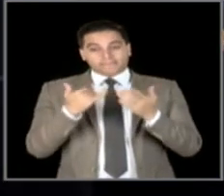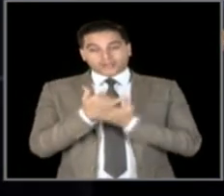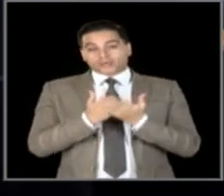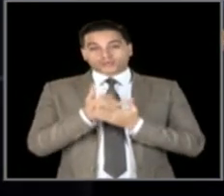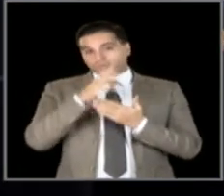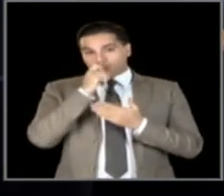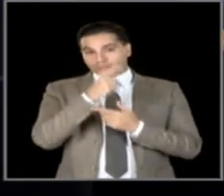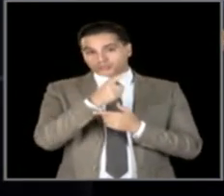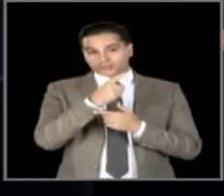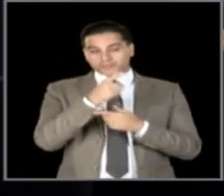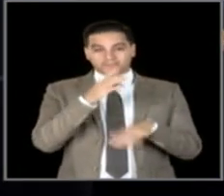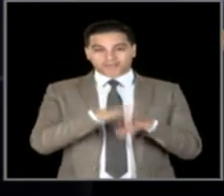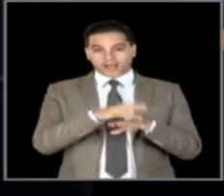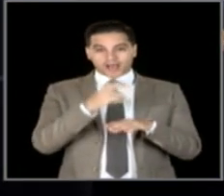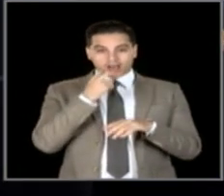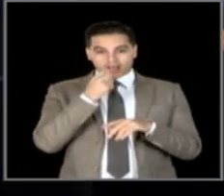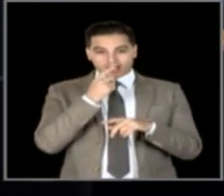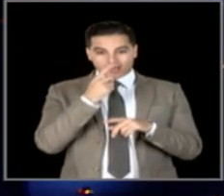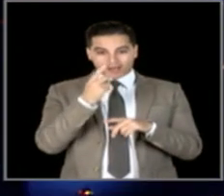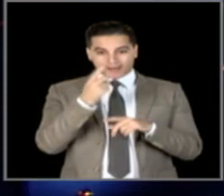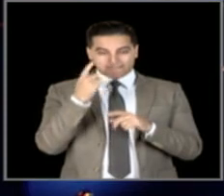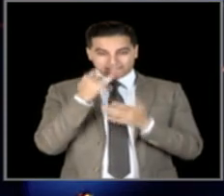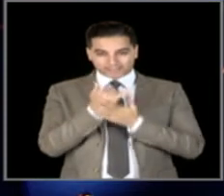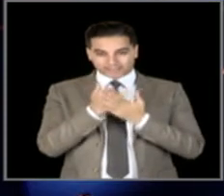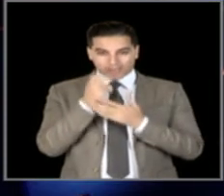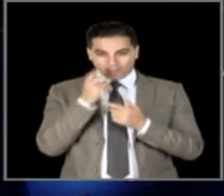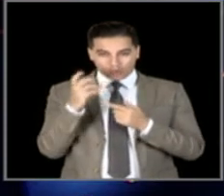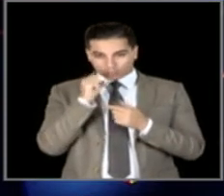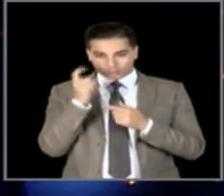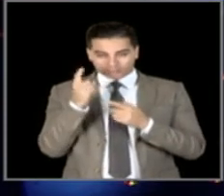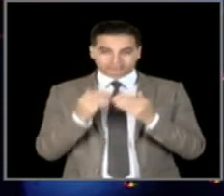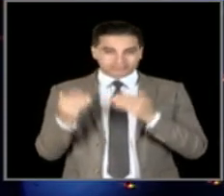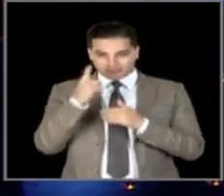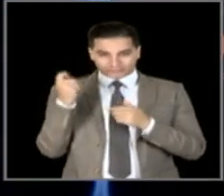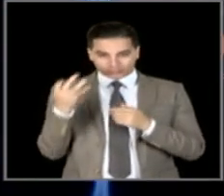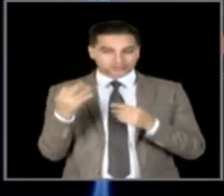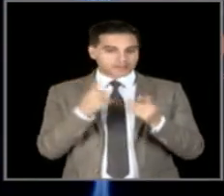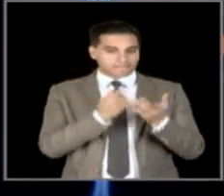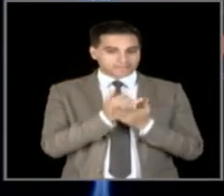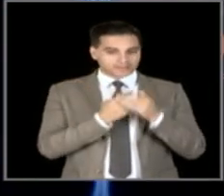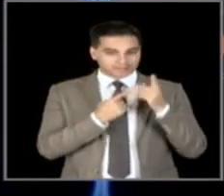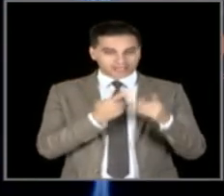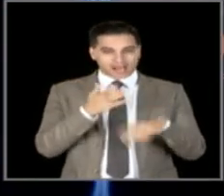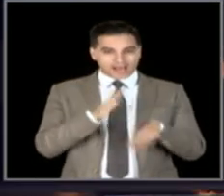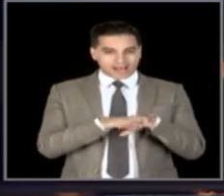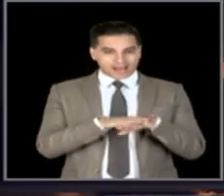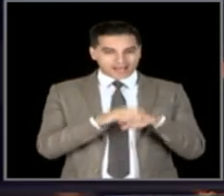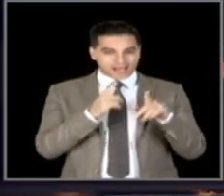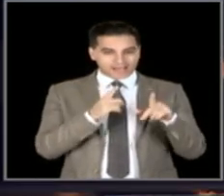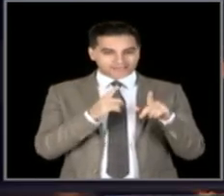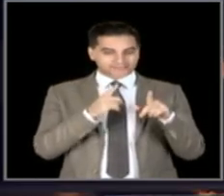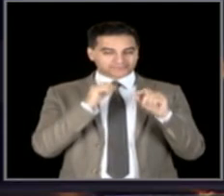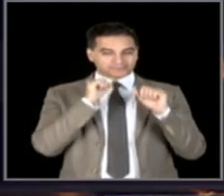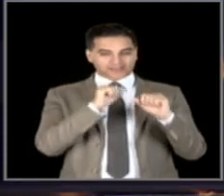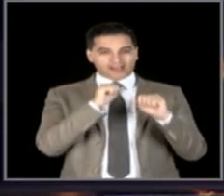القليوبيه متقدمين 135 امجاد الدوليه القاهره 80 ودلوقتي مع